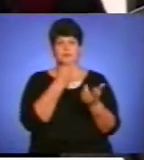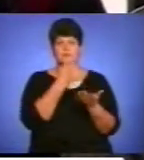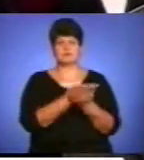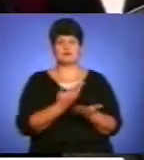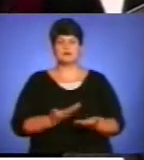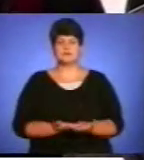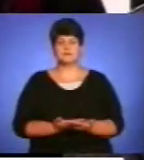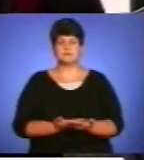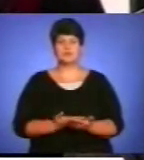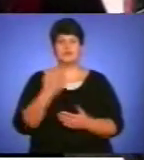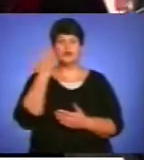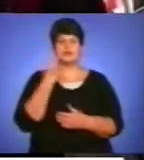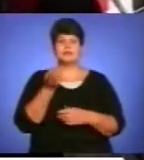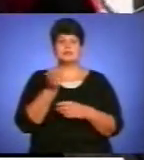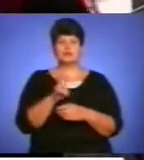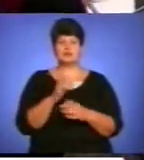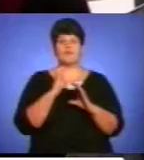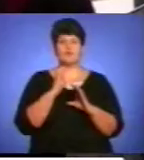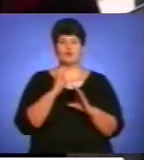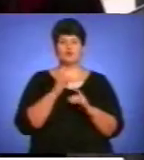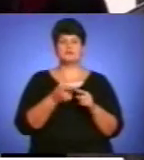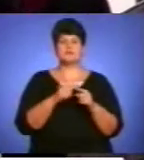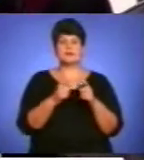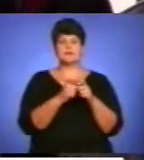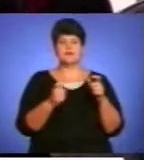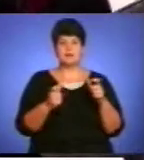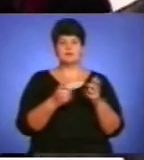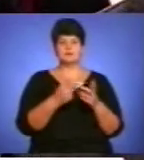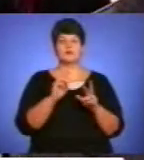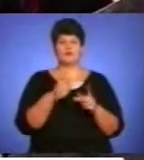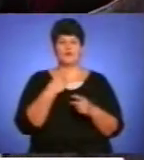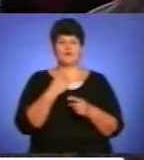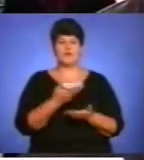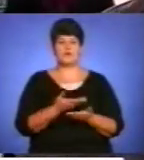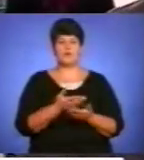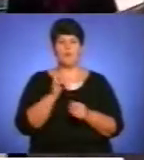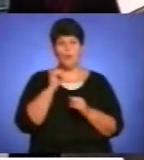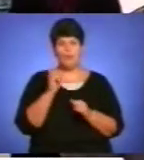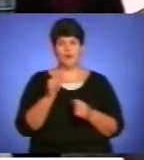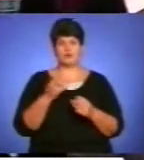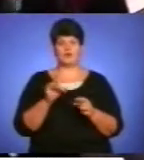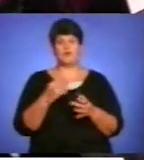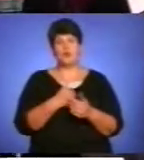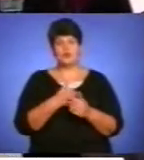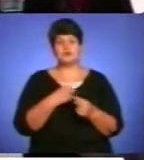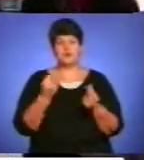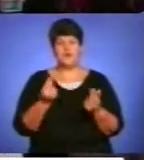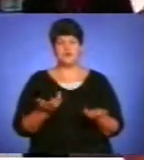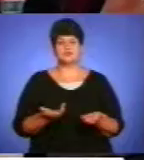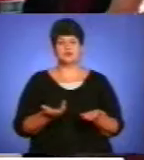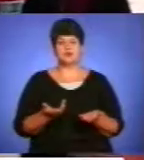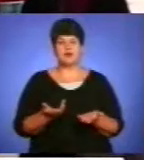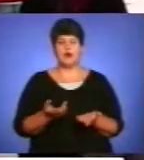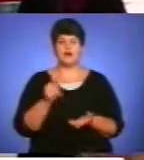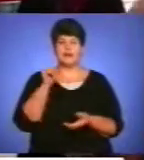Коли заходите в автобус і показуєте водію цей білет, як реагує водій? Він погано реагує, бо він хоче грошей. А